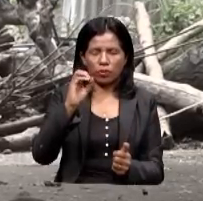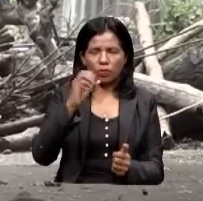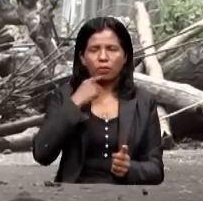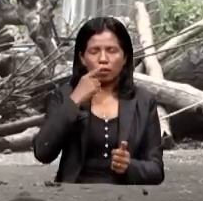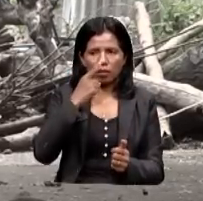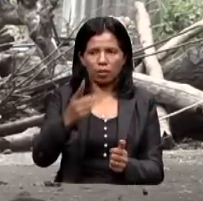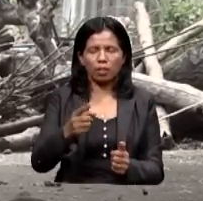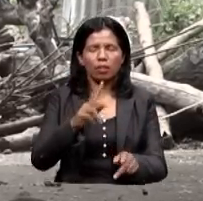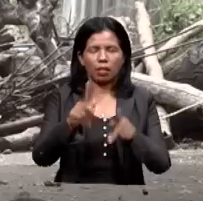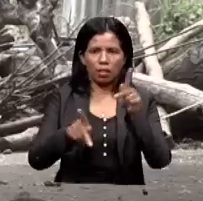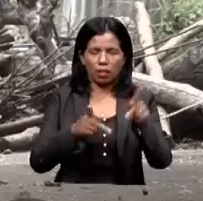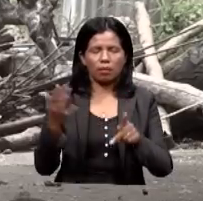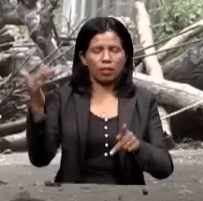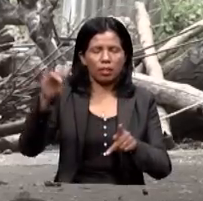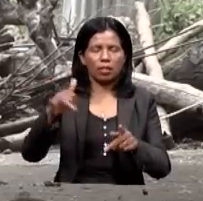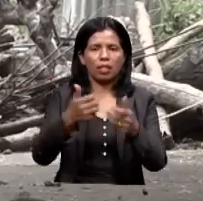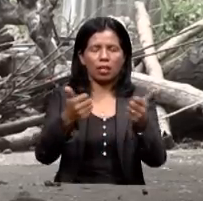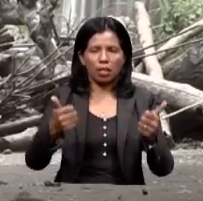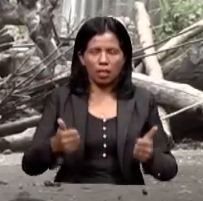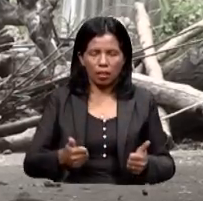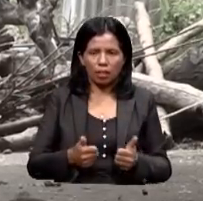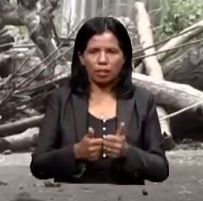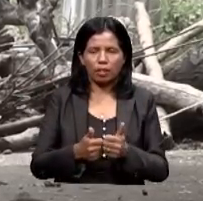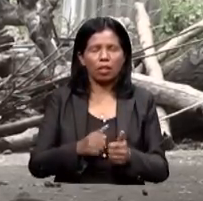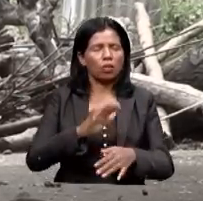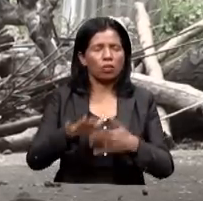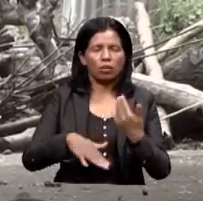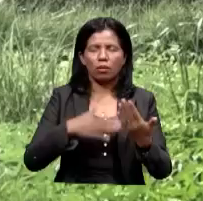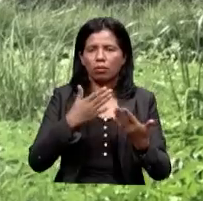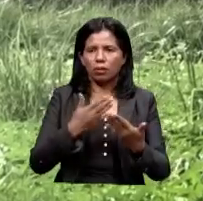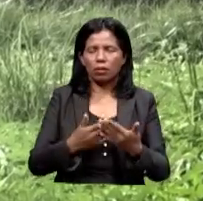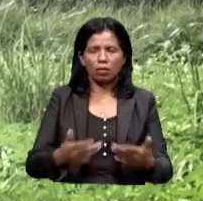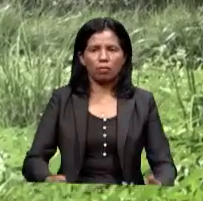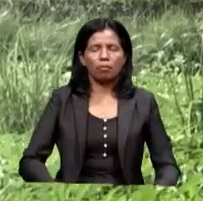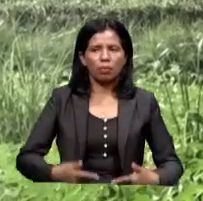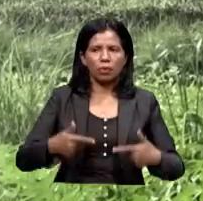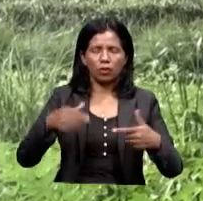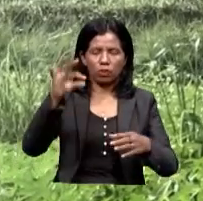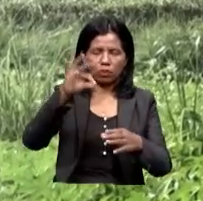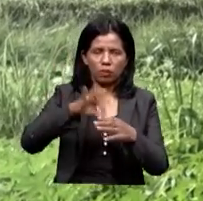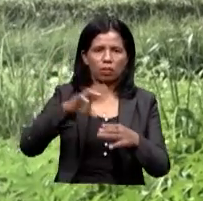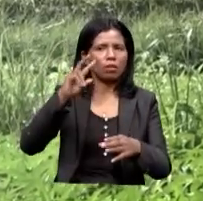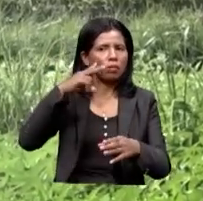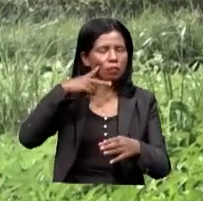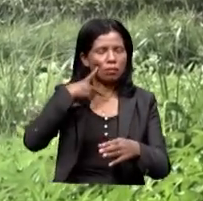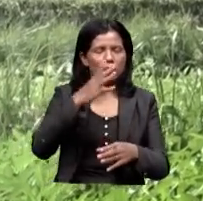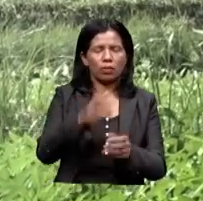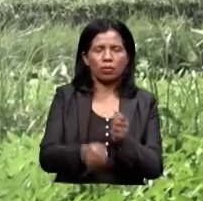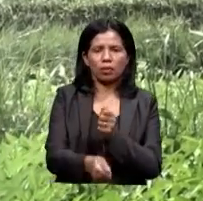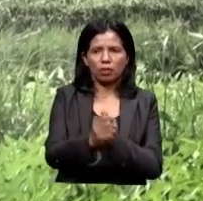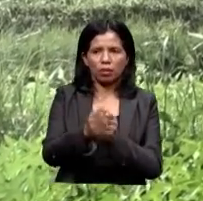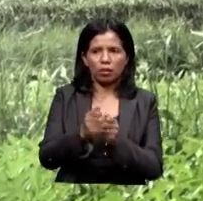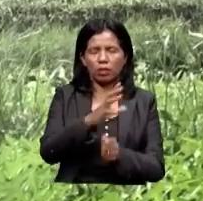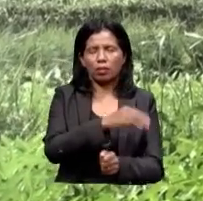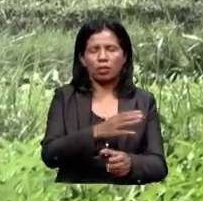ni komunidade ia aldea betotasi mayoria moris o kuda modo pescas no